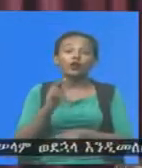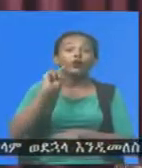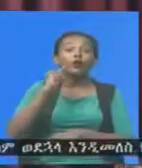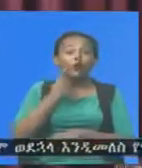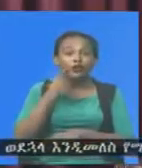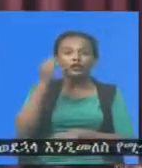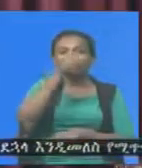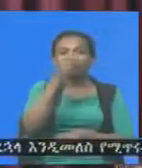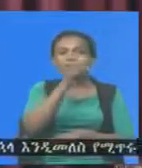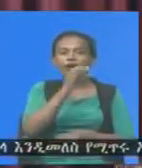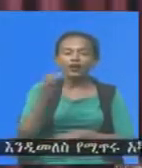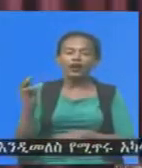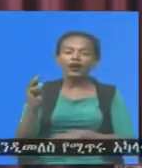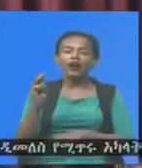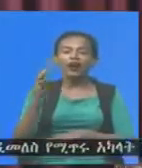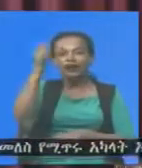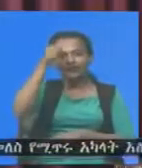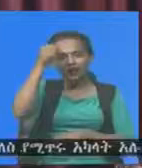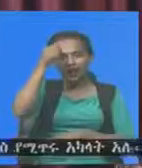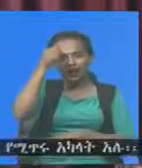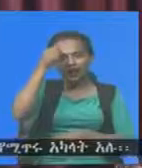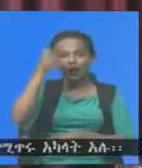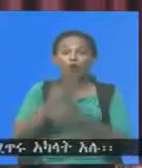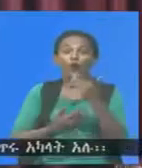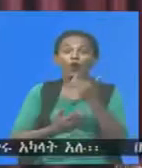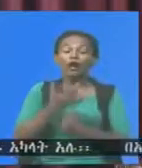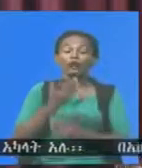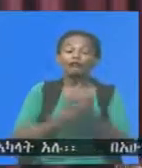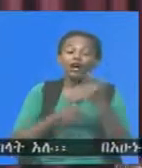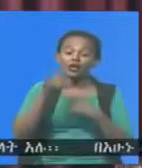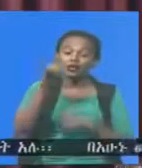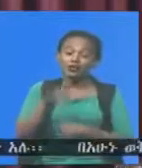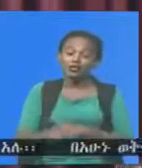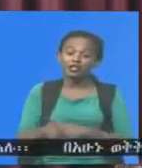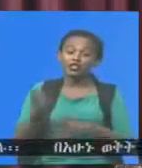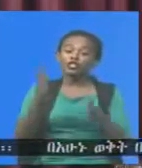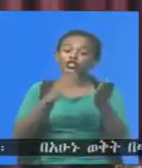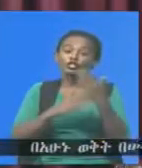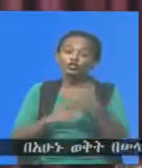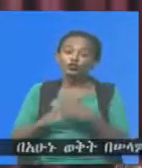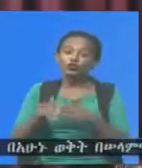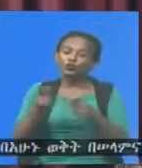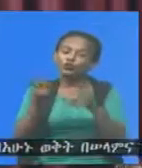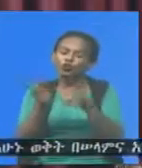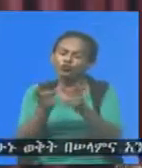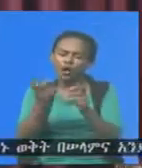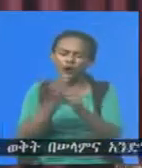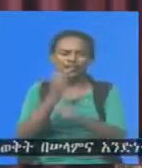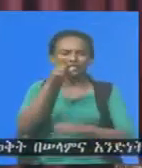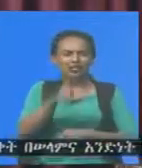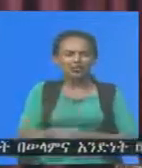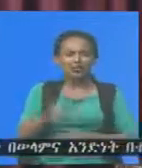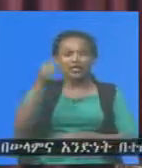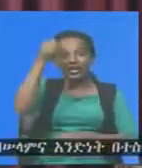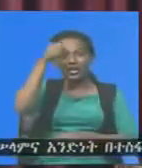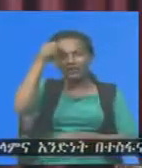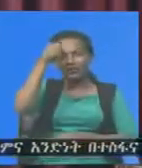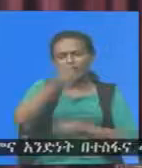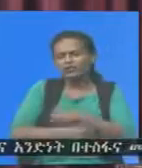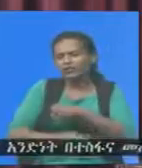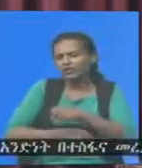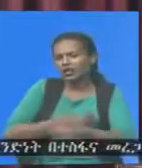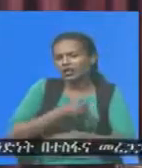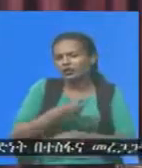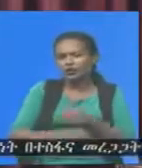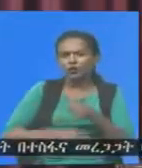መነጋገር አለብን መወያየት አለብን ችግሩ ፈርማ ያዝ አለበት ኤርትራውያን የተሰቃዩ ነው